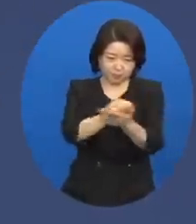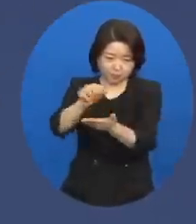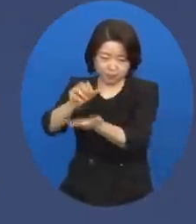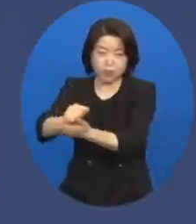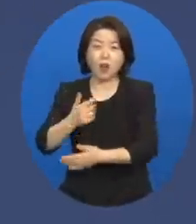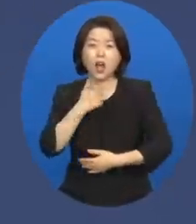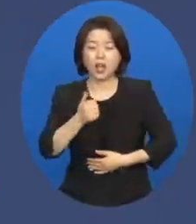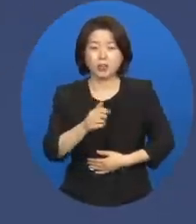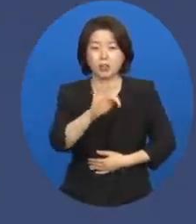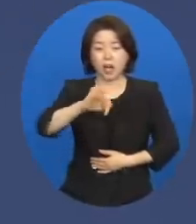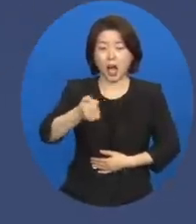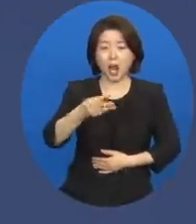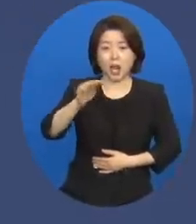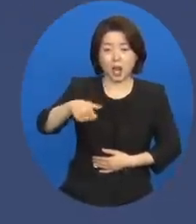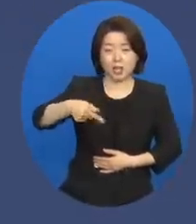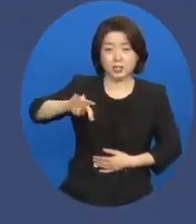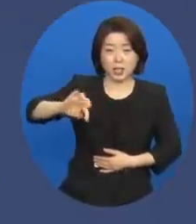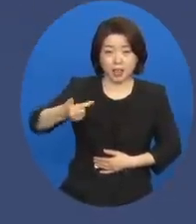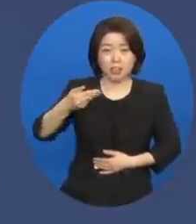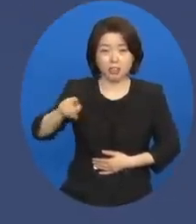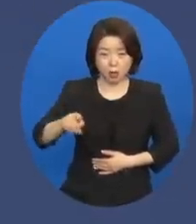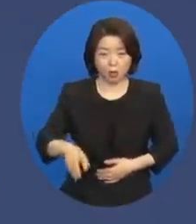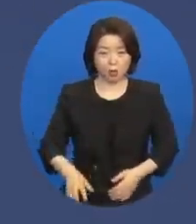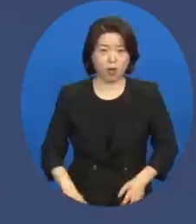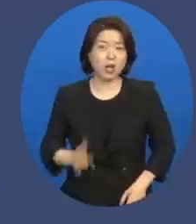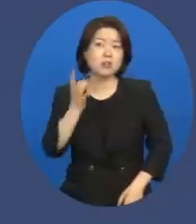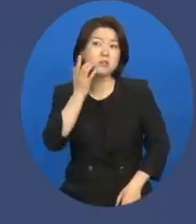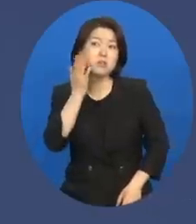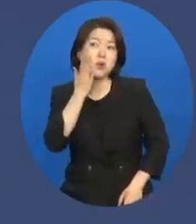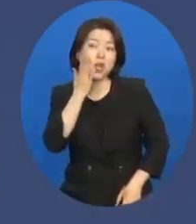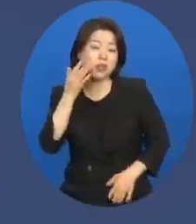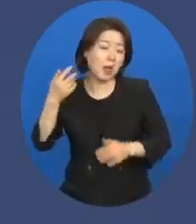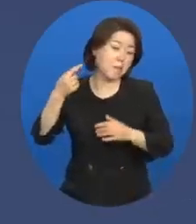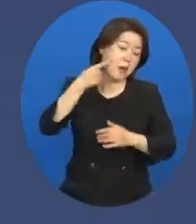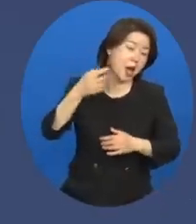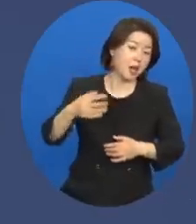부렸던 알렉산더도 모기한테 물려 죽었어요.